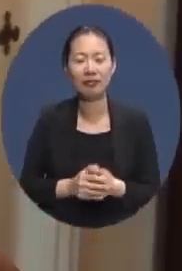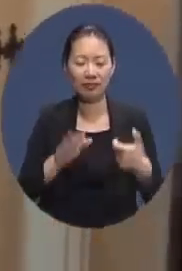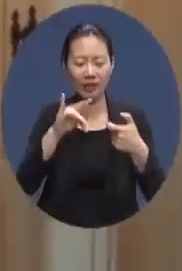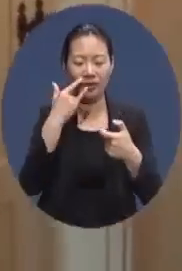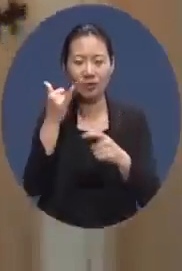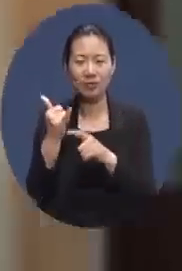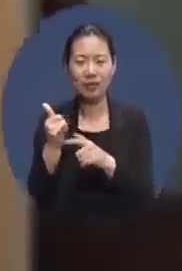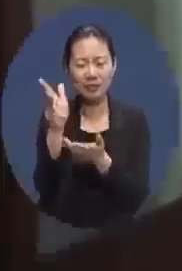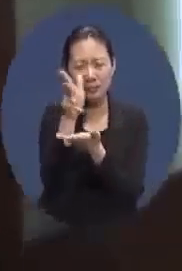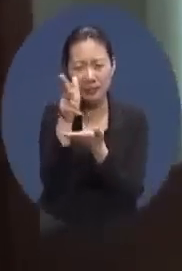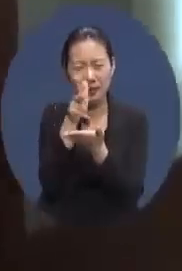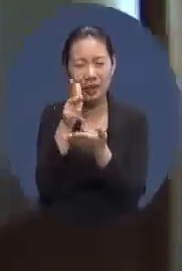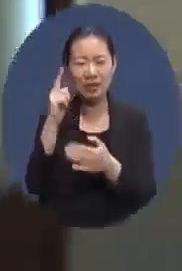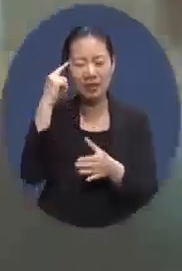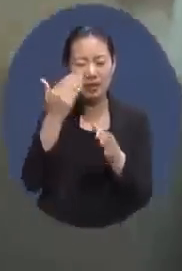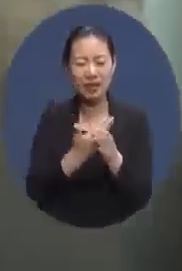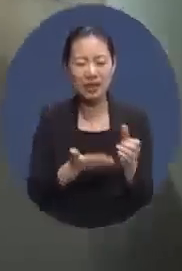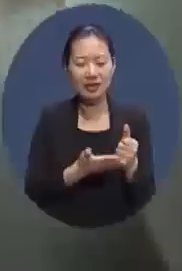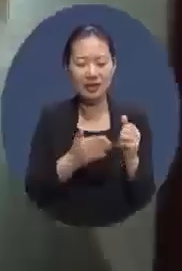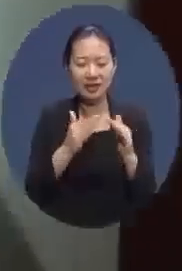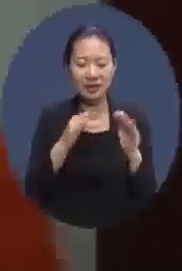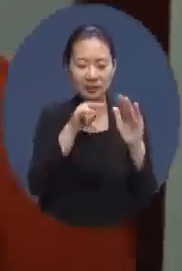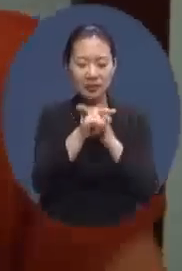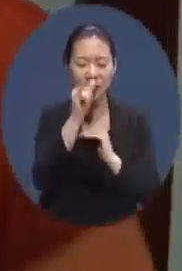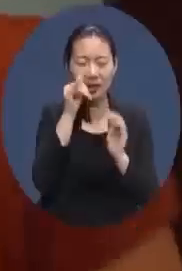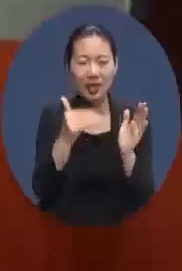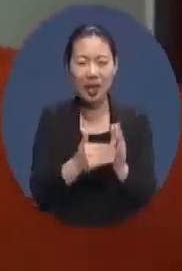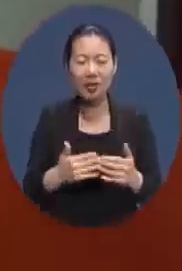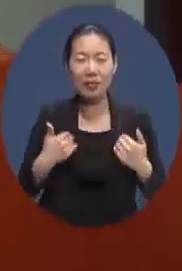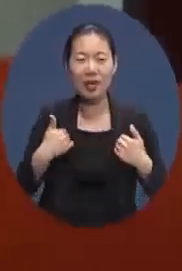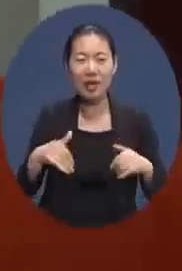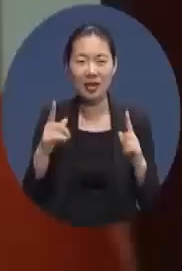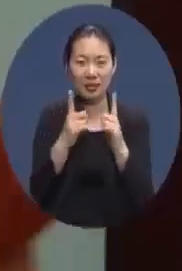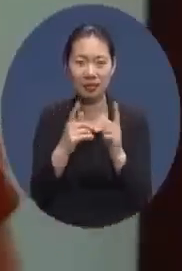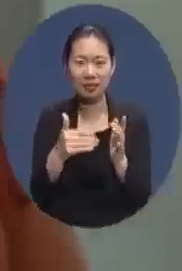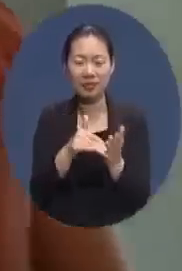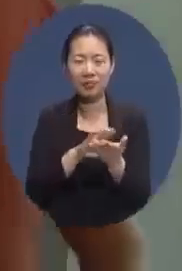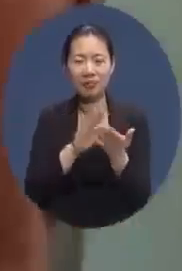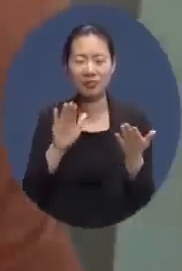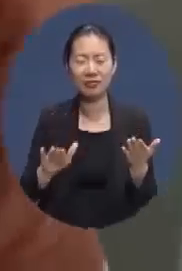60분 부모 카메라가 박사님 집으로 찾아갔는데요. 반갑게 일단은 맞아주셨어요.